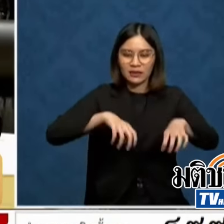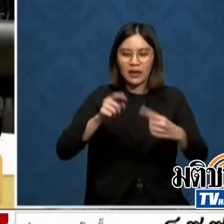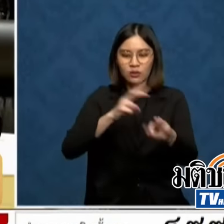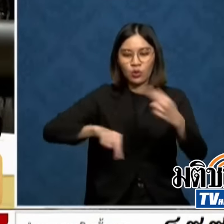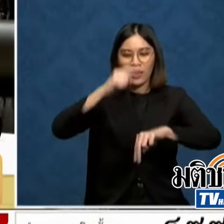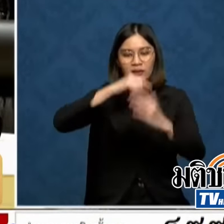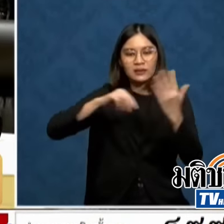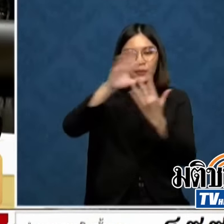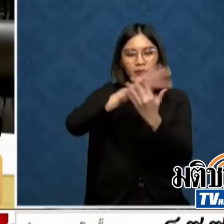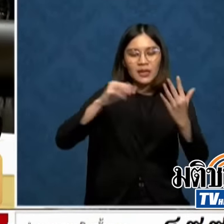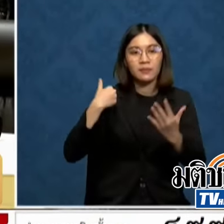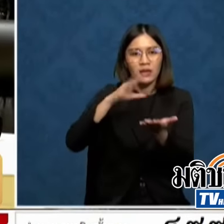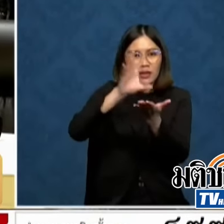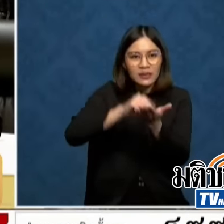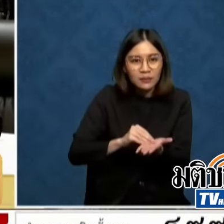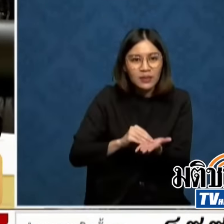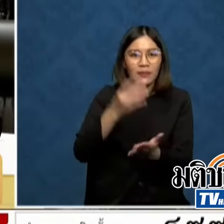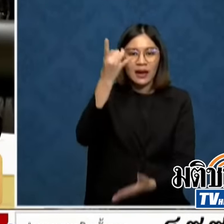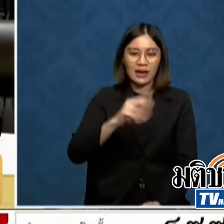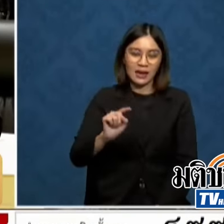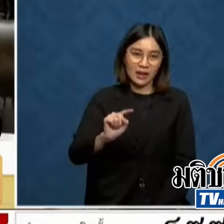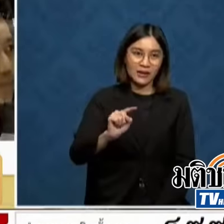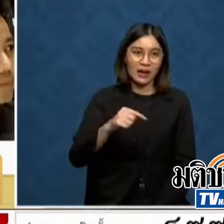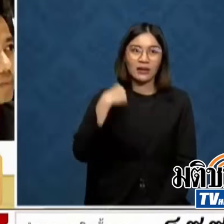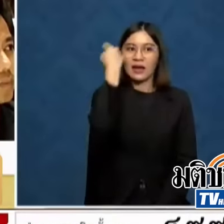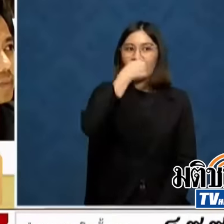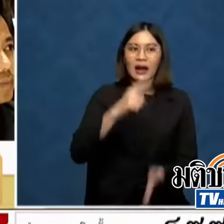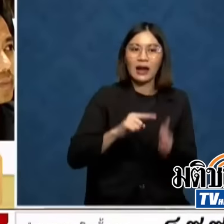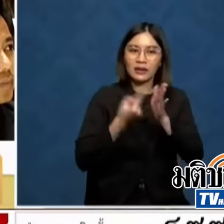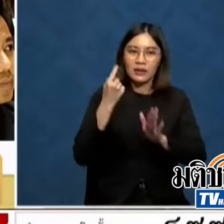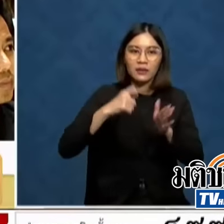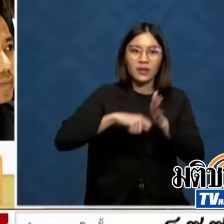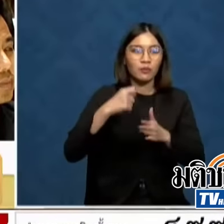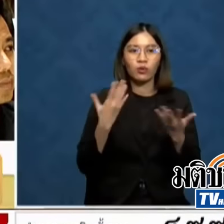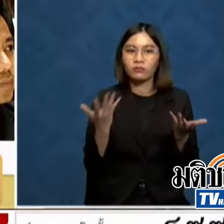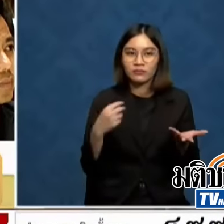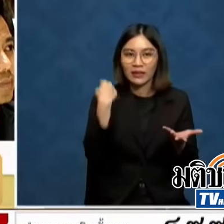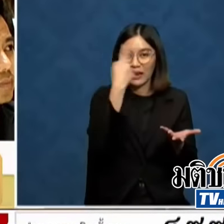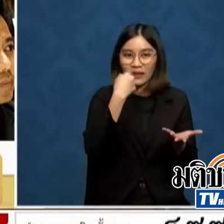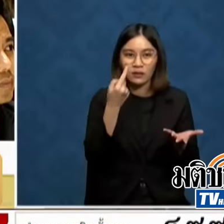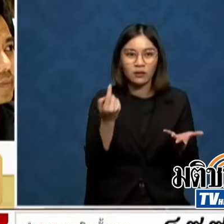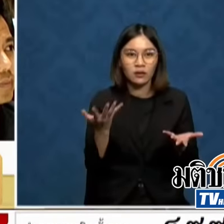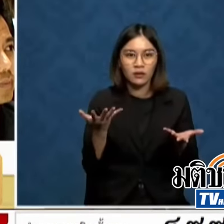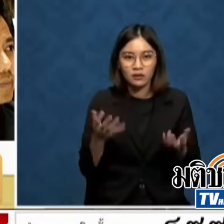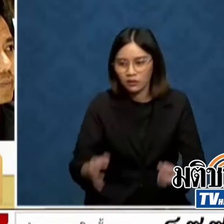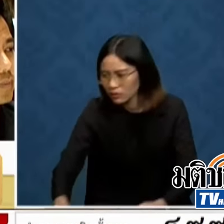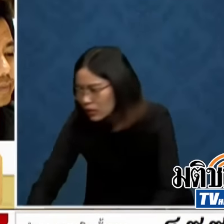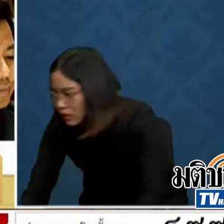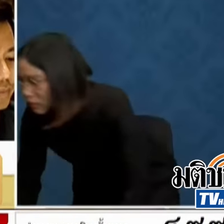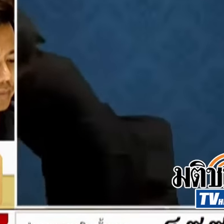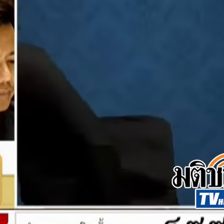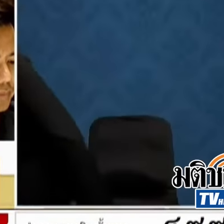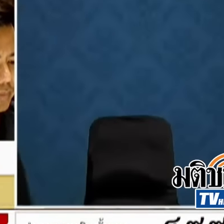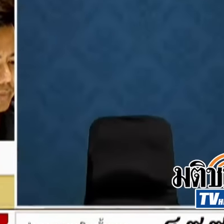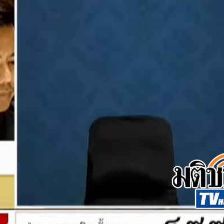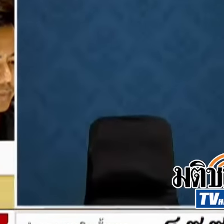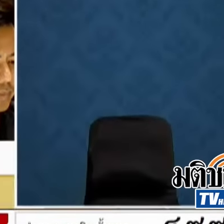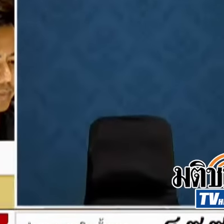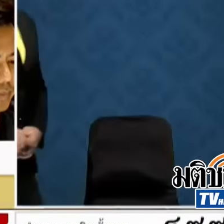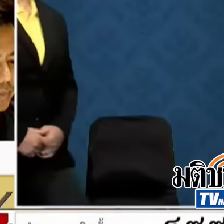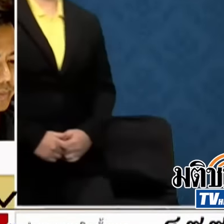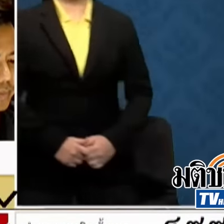ประเทศอยู่ท่านมีข้อมูลมากน้อยแค่ไหนว่าใครคือต้นตอสาเหตุกันแน่นี่คือสิ่งที่ประชา